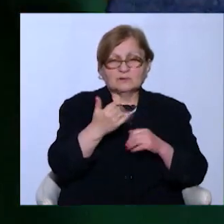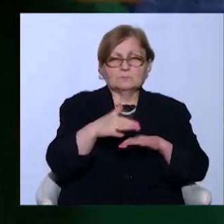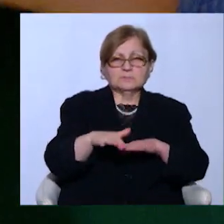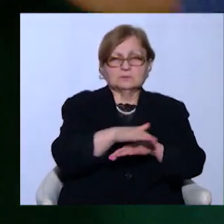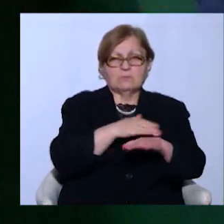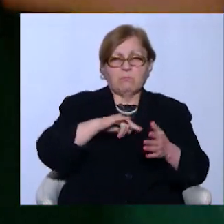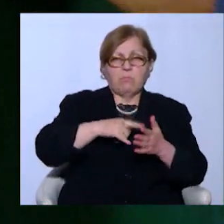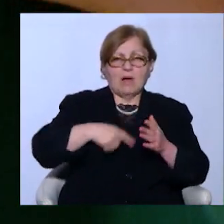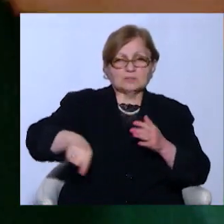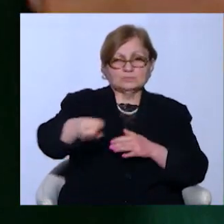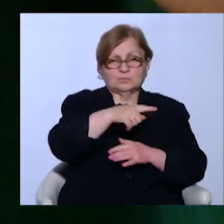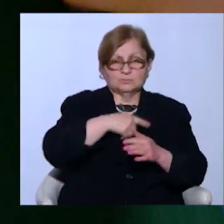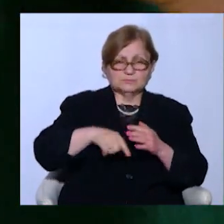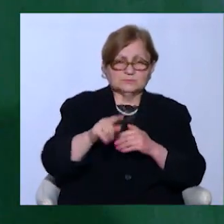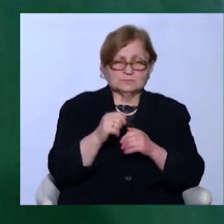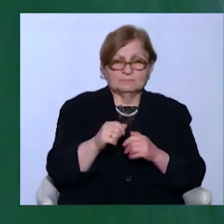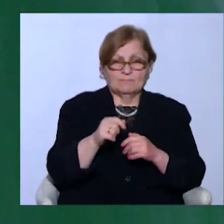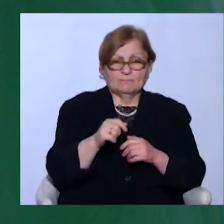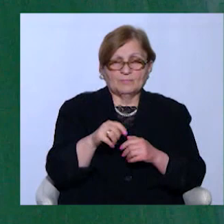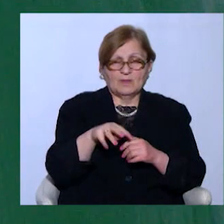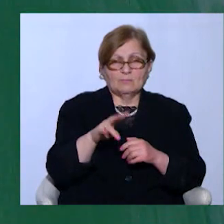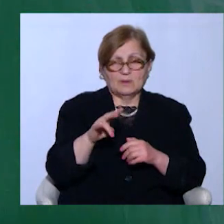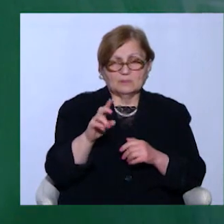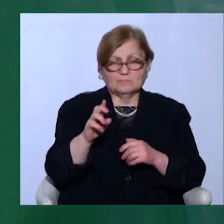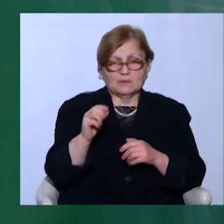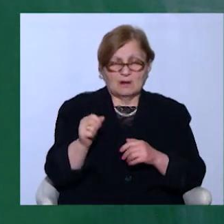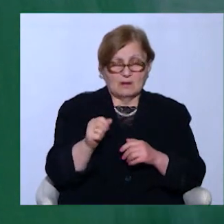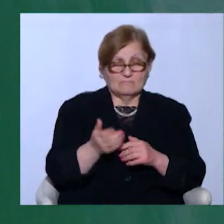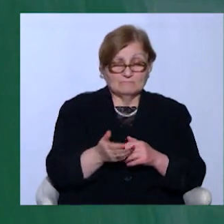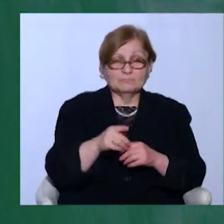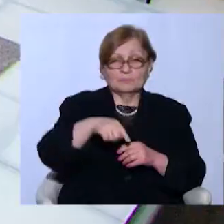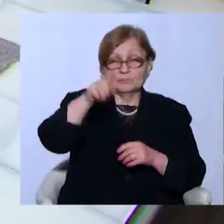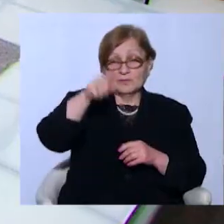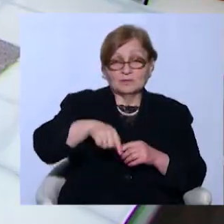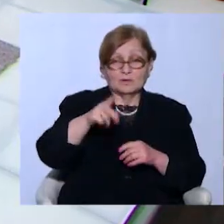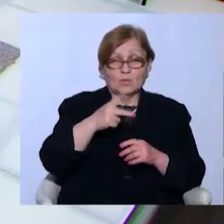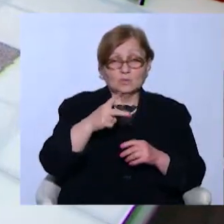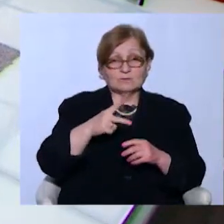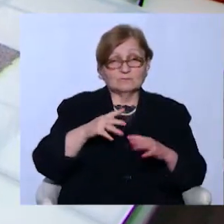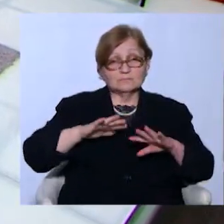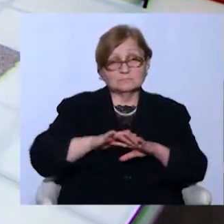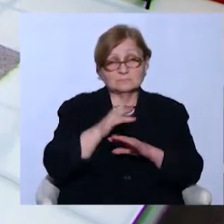MNBA ტრაპეციის ფართობს და მოდი შევაფარდოთ ეს ტოლობები ერთმანეთთან.